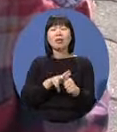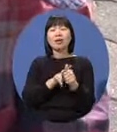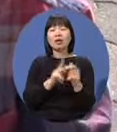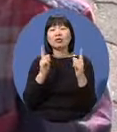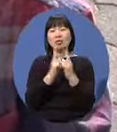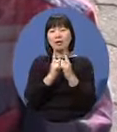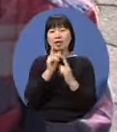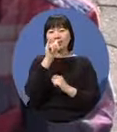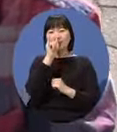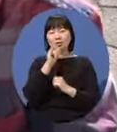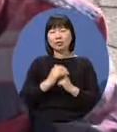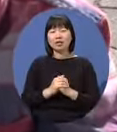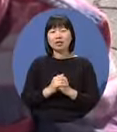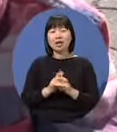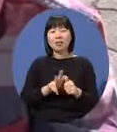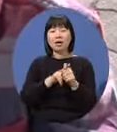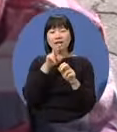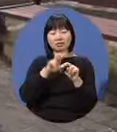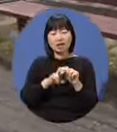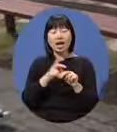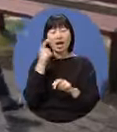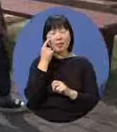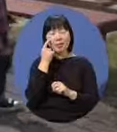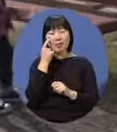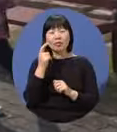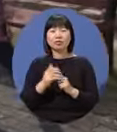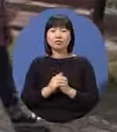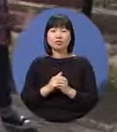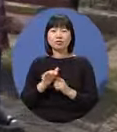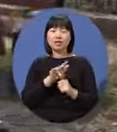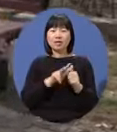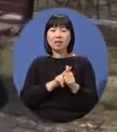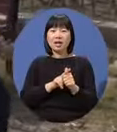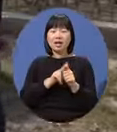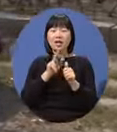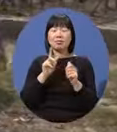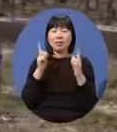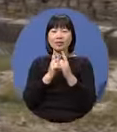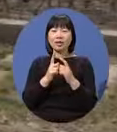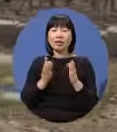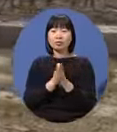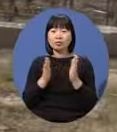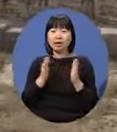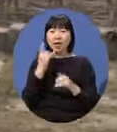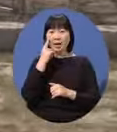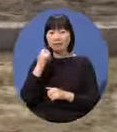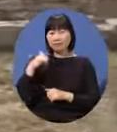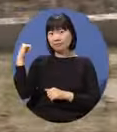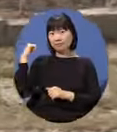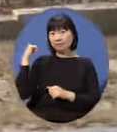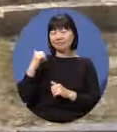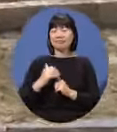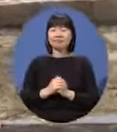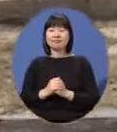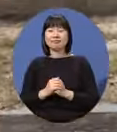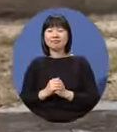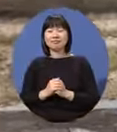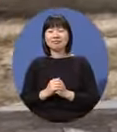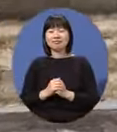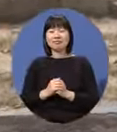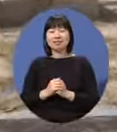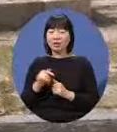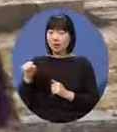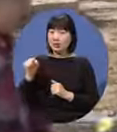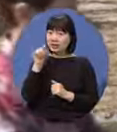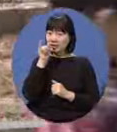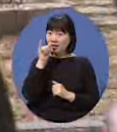만나고. 타! 말도 타보고. 자, 우리 말을 만나러 출발해보자. 출발! 어, 여기 있네?